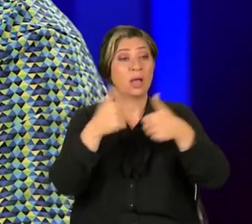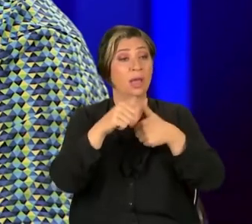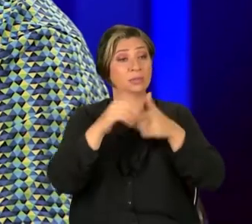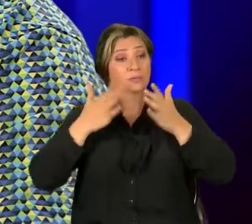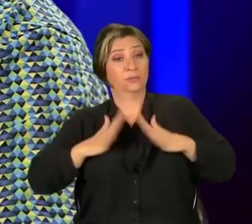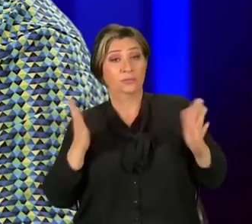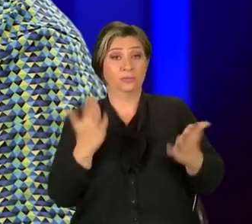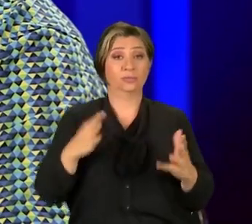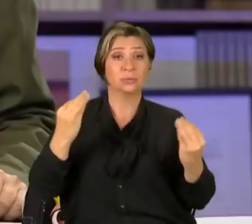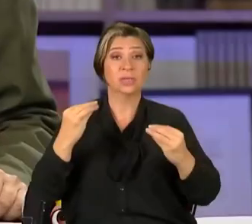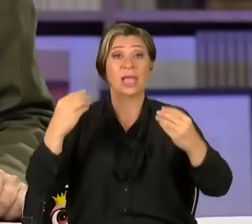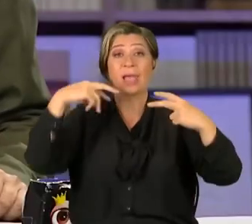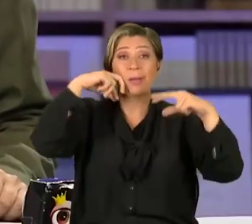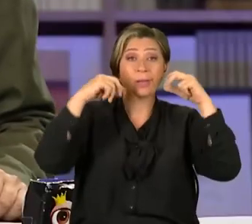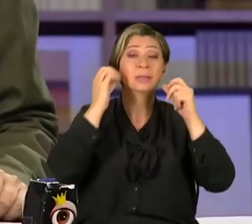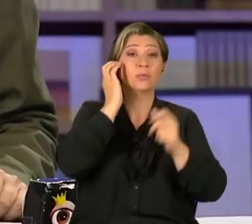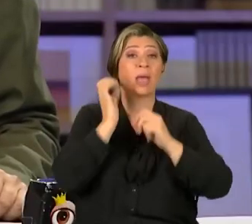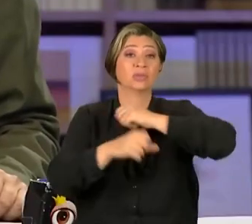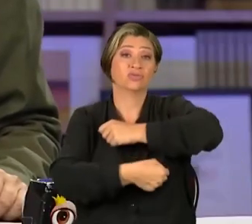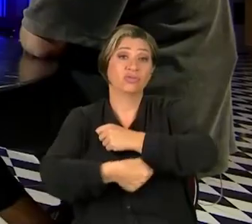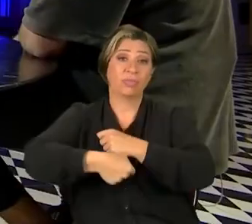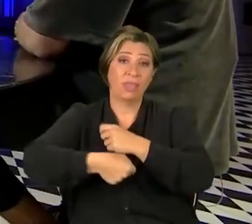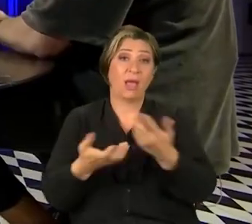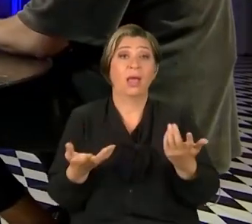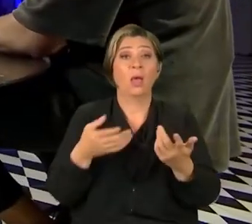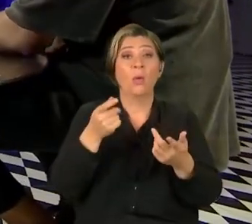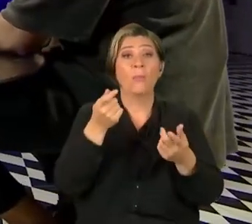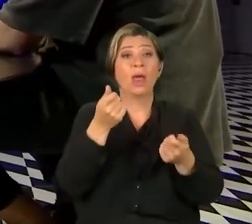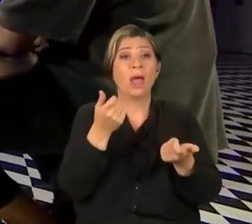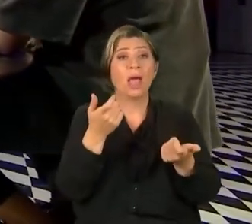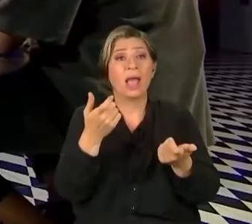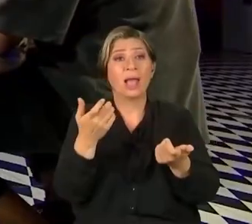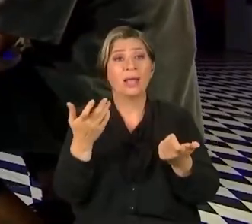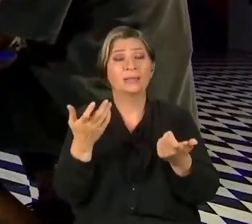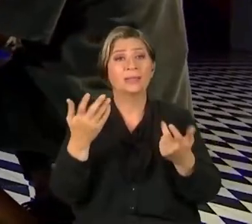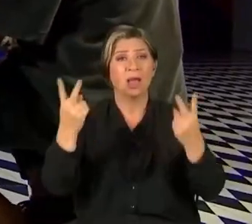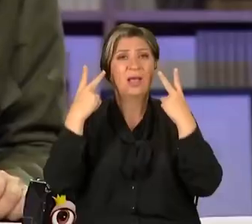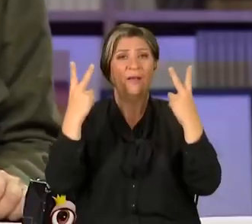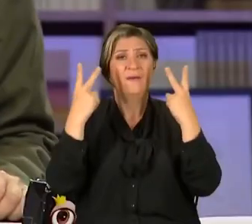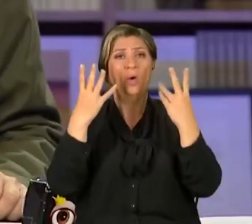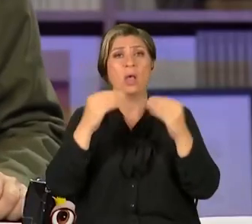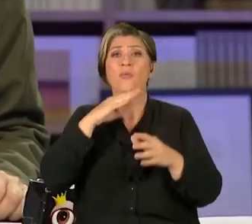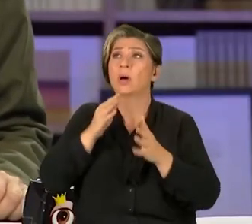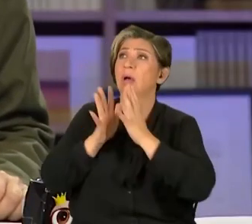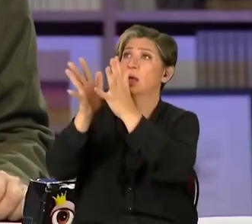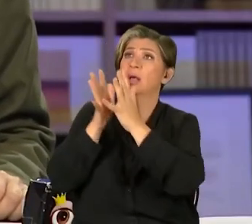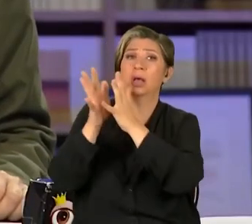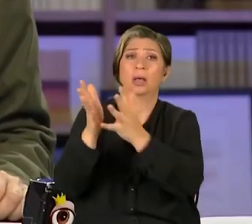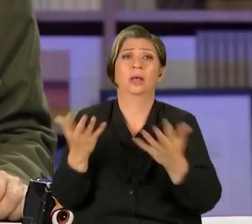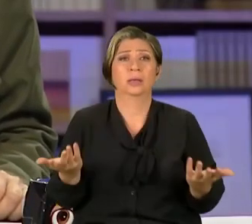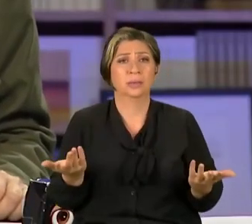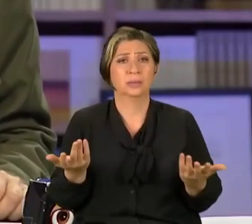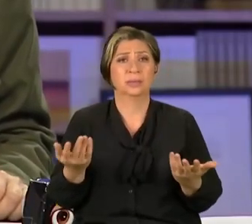karısının bunun karısı onun taktığı çantayı kıskanmış o para direkt euro olarak yurt dışına gidiyor zaten